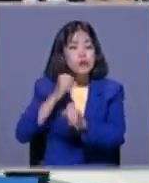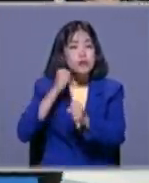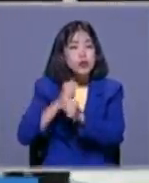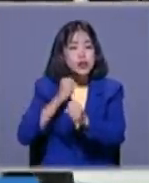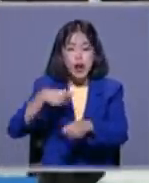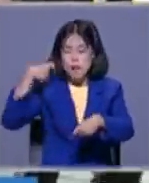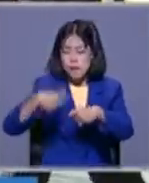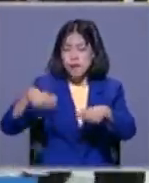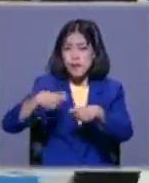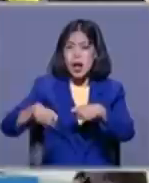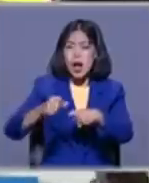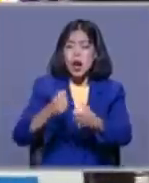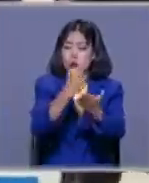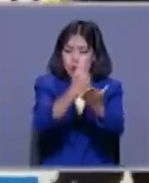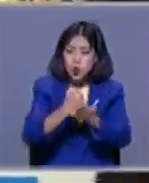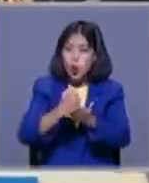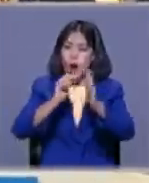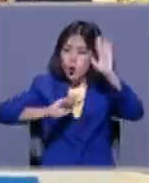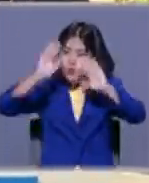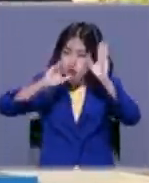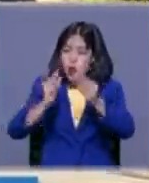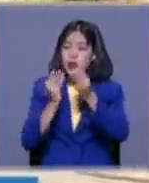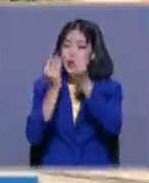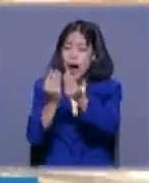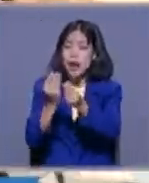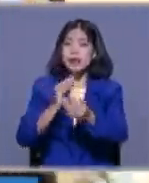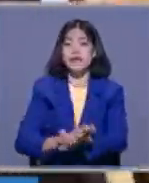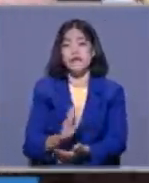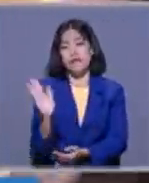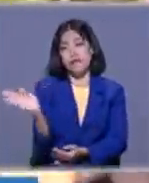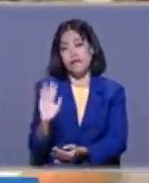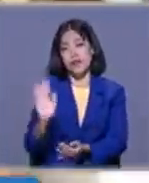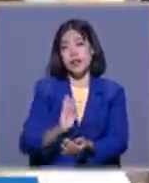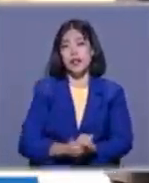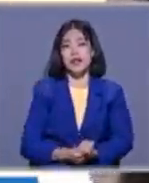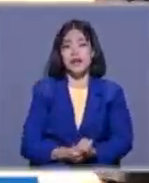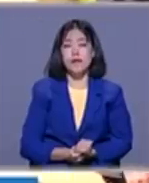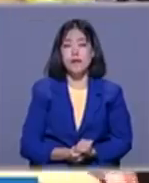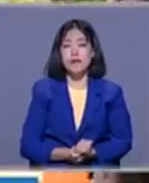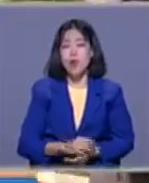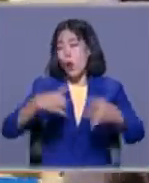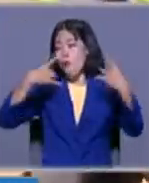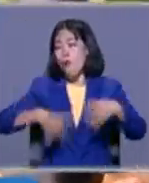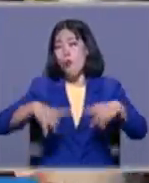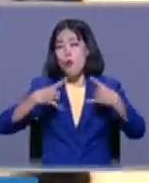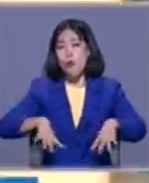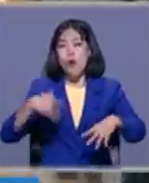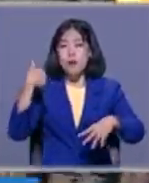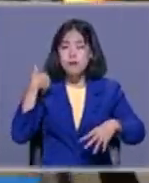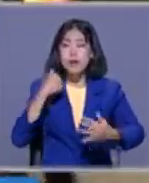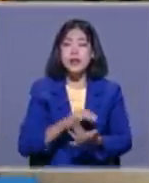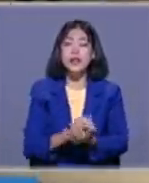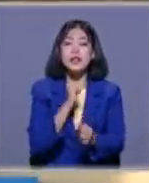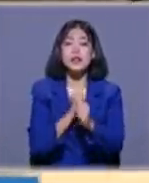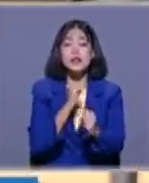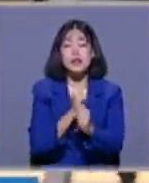ชิกมาช่วยโหวตให้พลเอกประยุทธ์อยู่ในสภาได้นะครับอาจารย์พรสังบอกว่ามันเป็นเรื่องของการมั่วประเด็นเกินไปนะครับเพราะฉะนั้นเป็นเรื่องซึ่งตั้